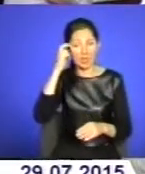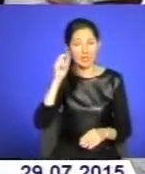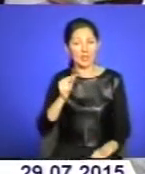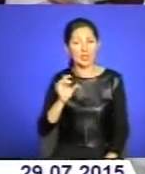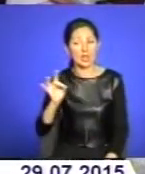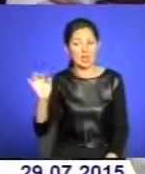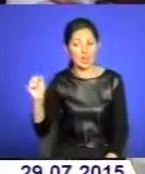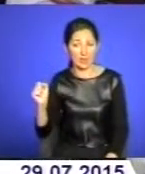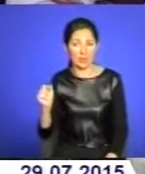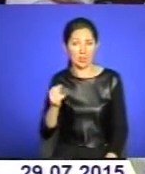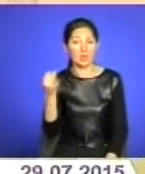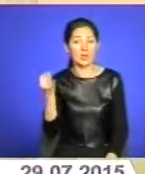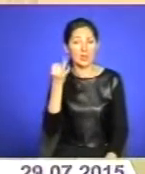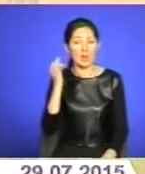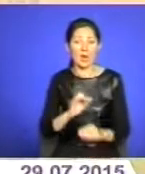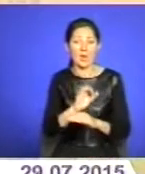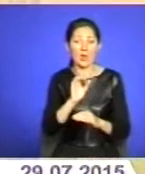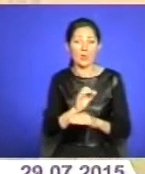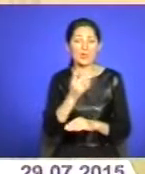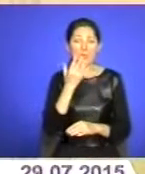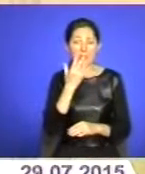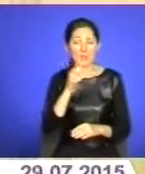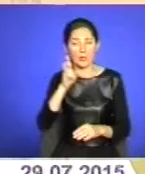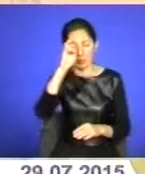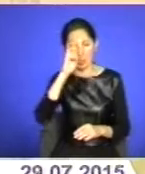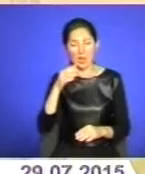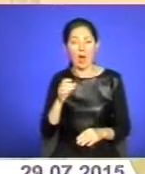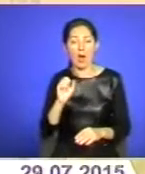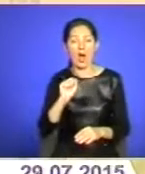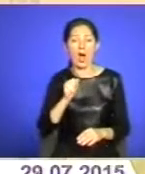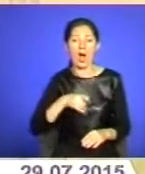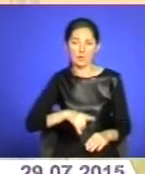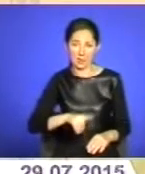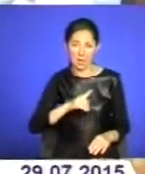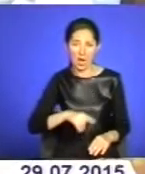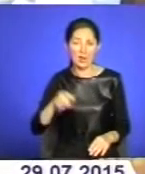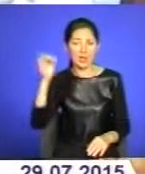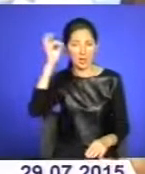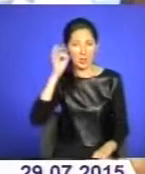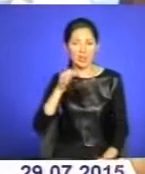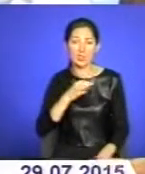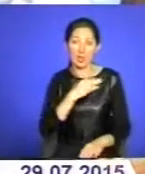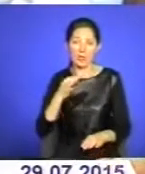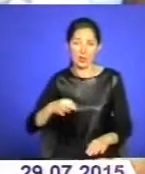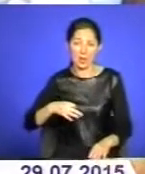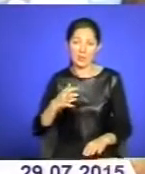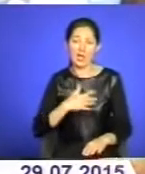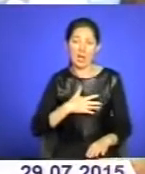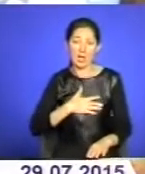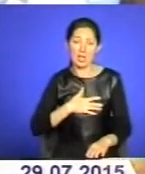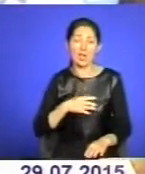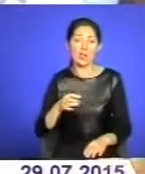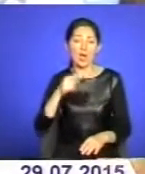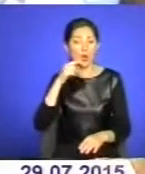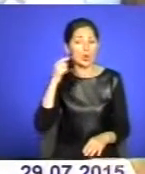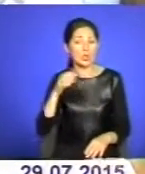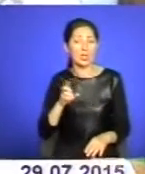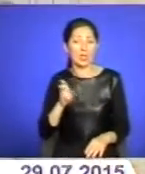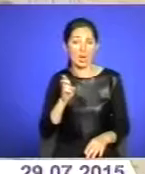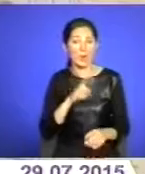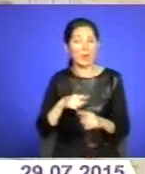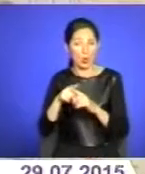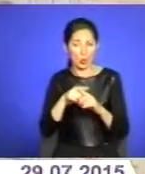випуски іноземних держав – Австралії, Німеччини, Франції, Америки, Канади, а також Росії і Білорусі. Багато марок та